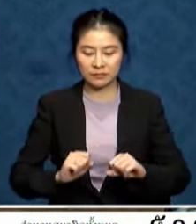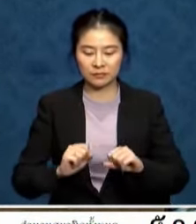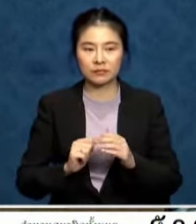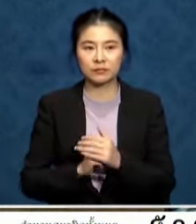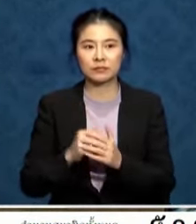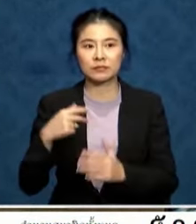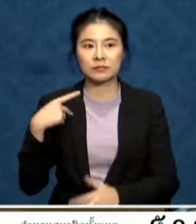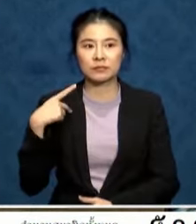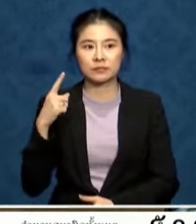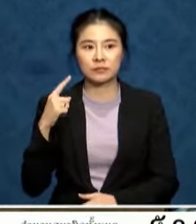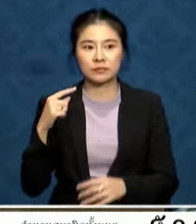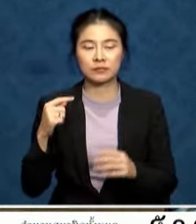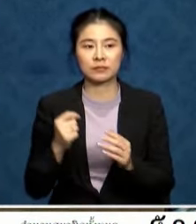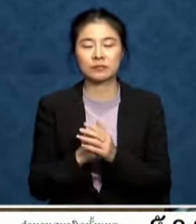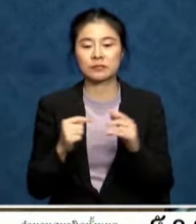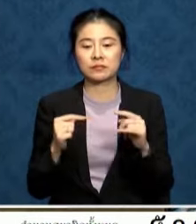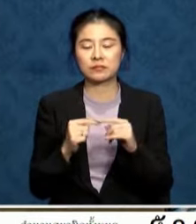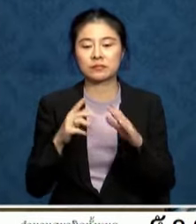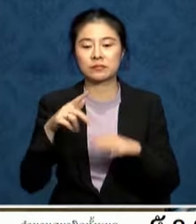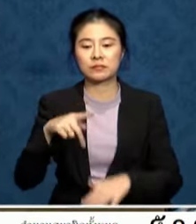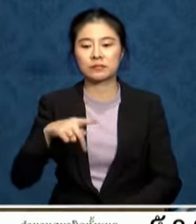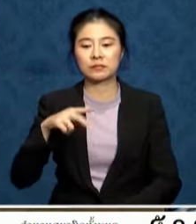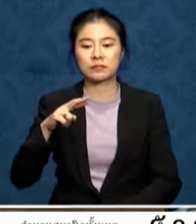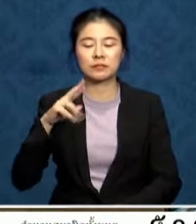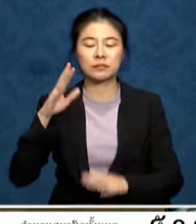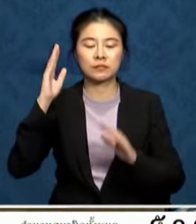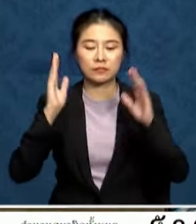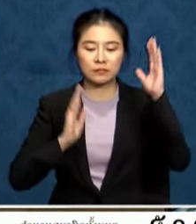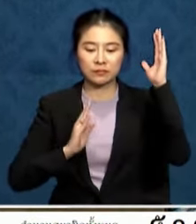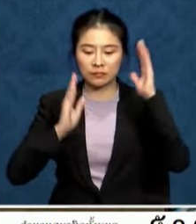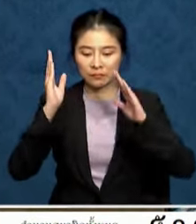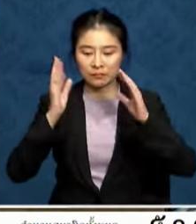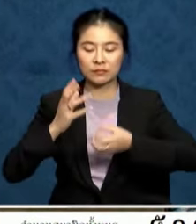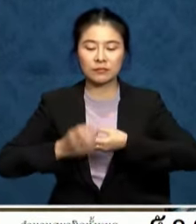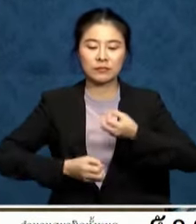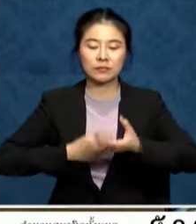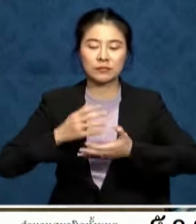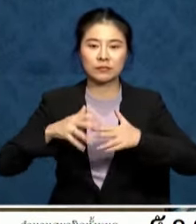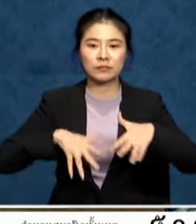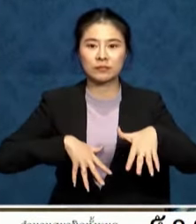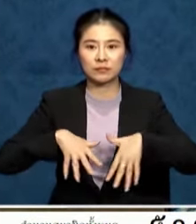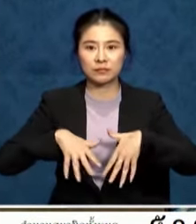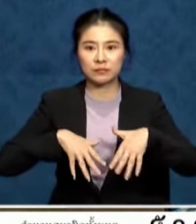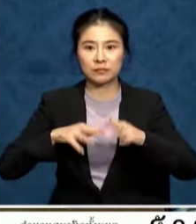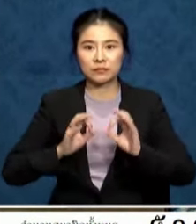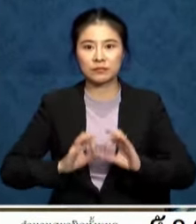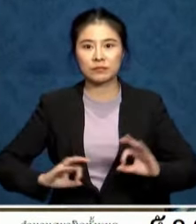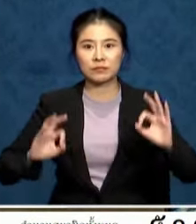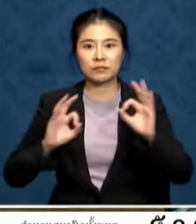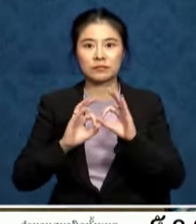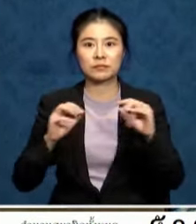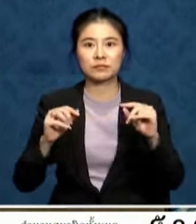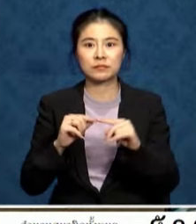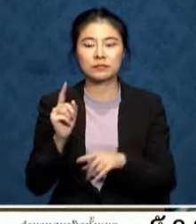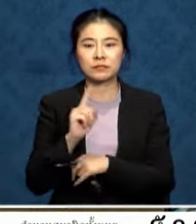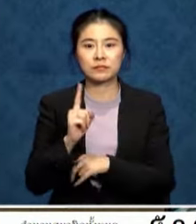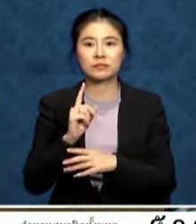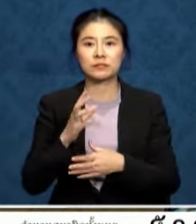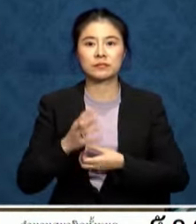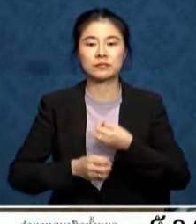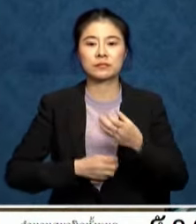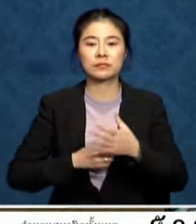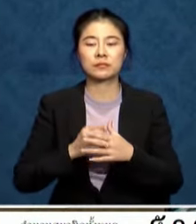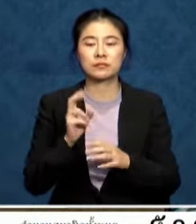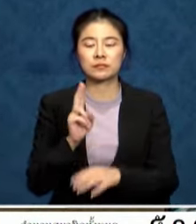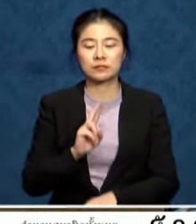ชน์สูงสุดต่อการทำให้พ.ร.บ.ประชามติเป็นเครื่องมือสำคัญของประชาชนในการแสดงออกใน